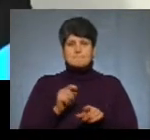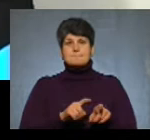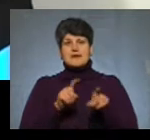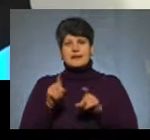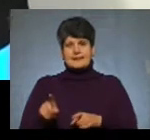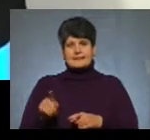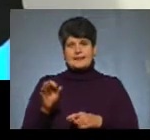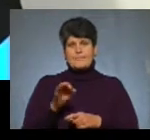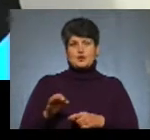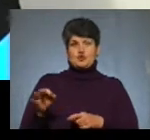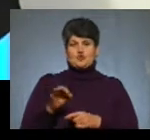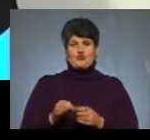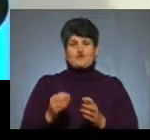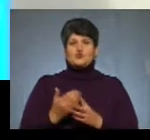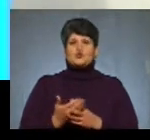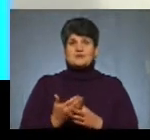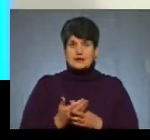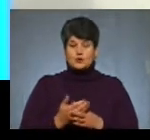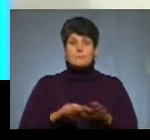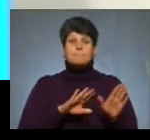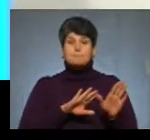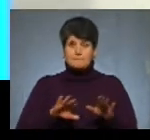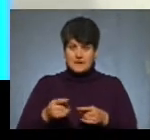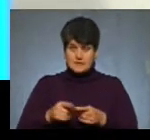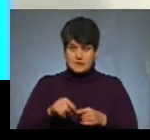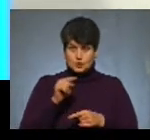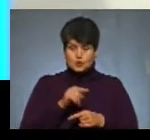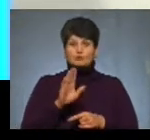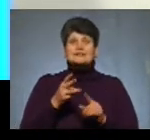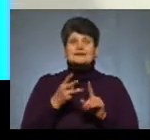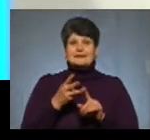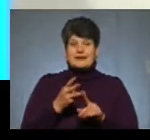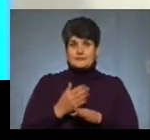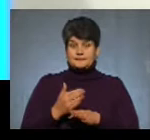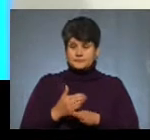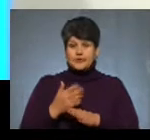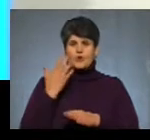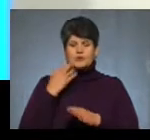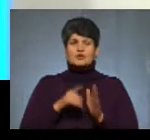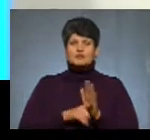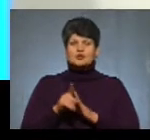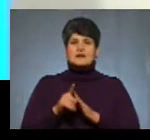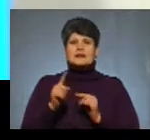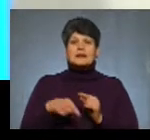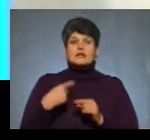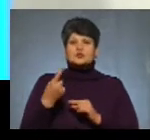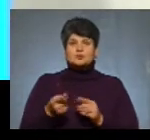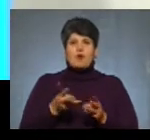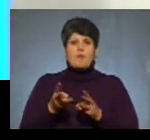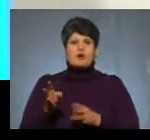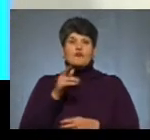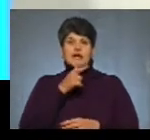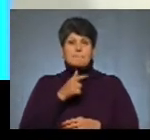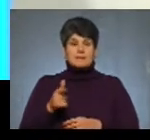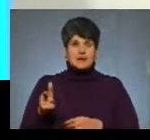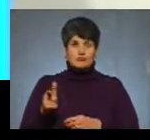на монетизовану субсидію. Після того буде третій етап – це тоді, коли вже розпочнеться наступний опалювальний період.